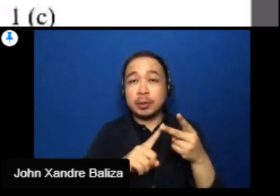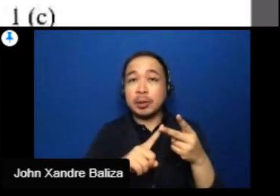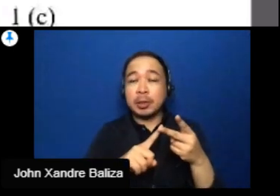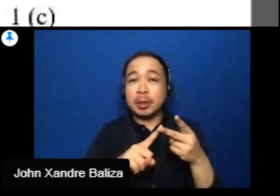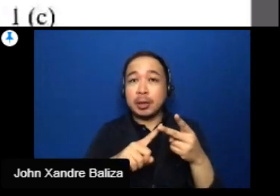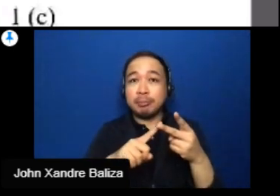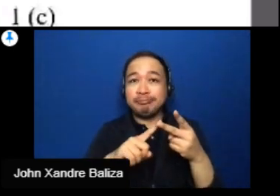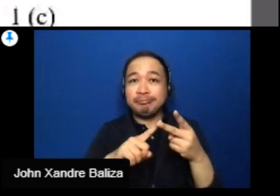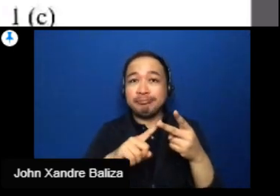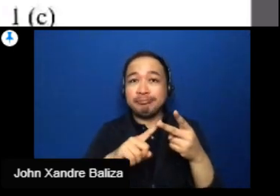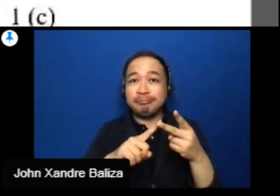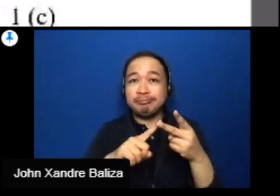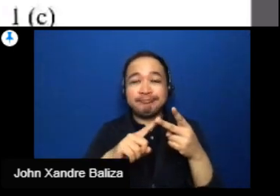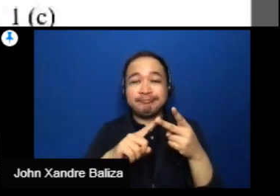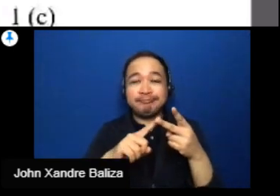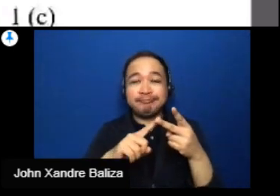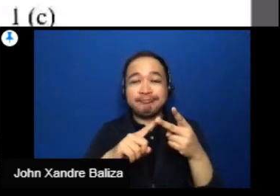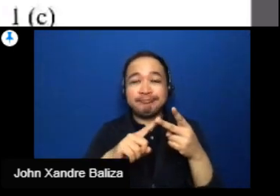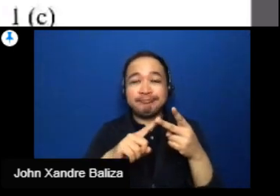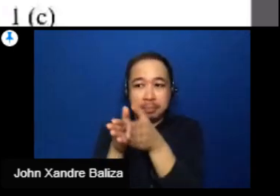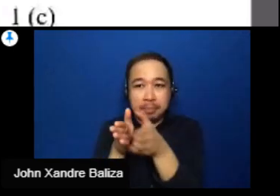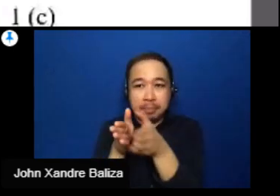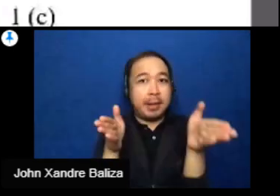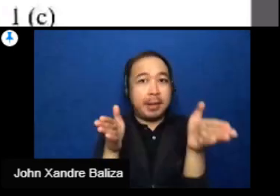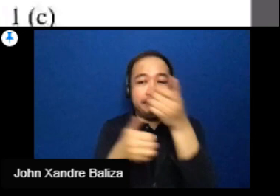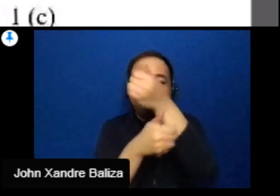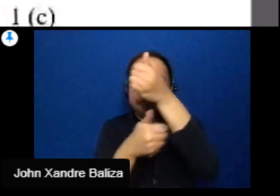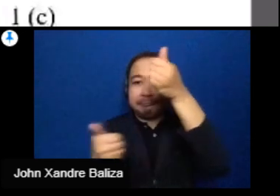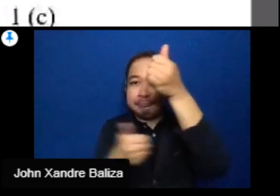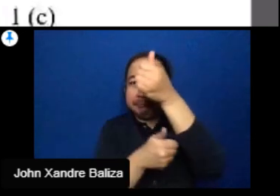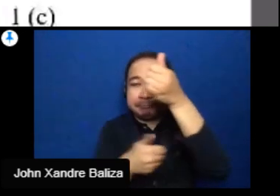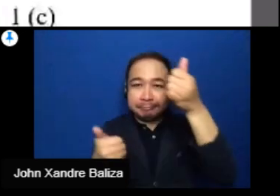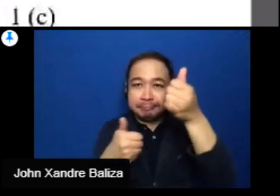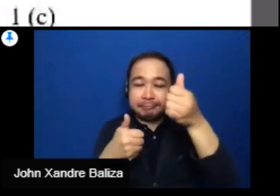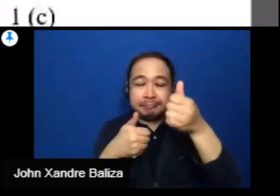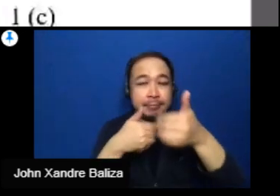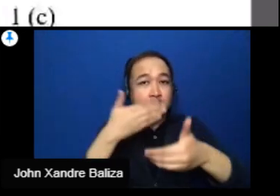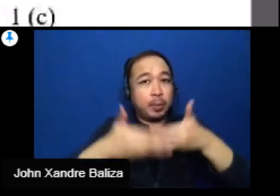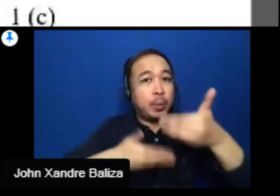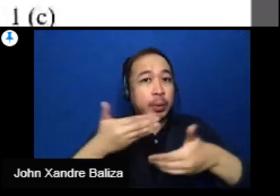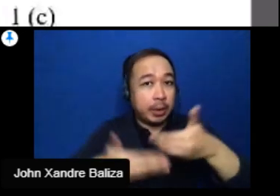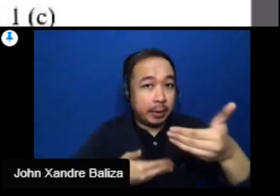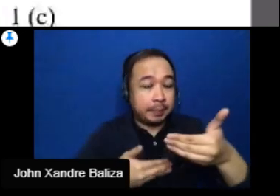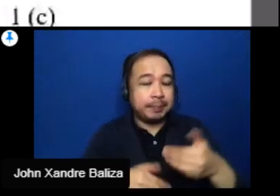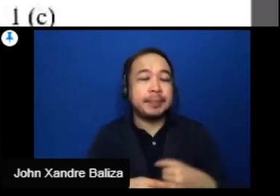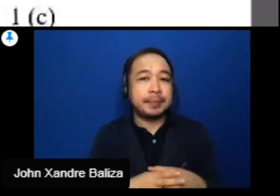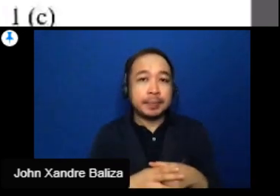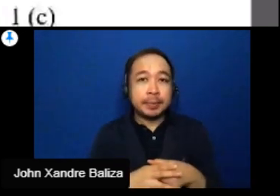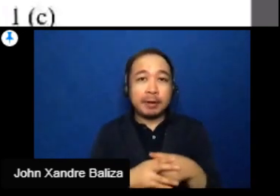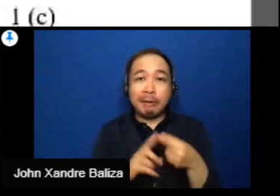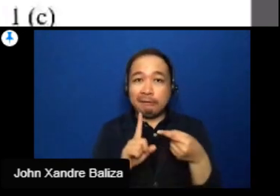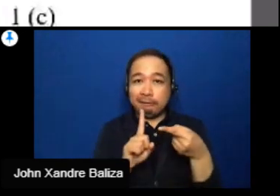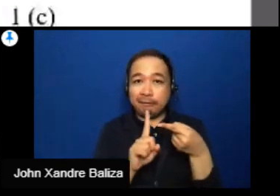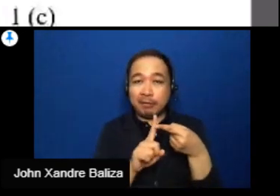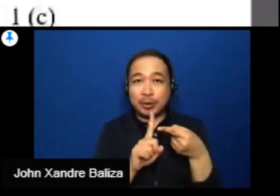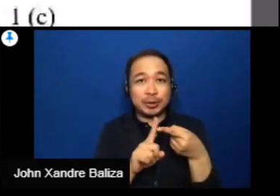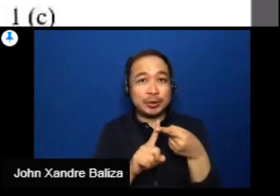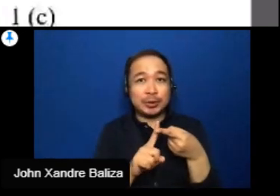Во-первых, в том, что касается формулировки, предложенной делегацией Японии,